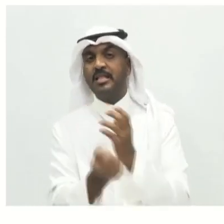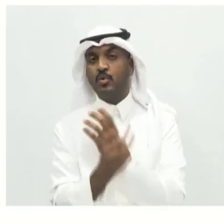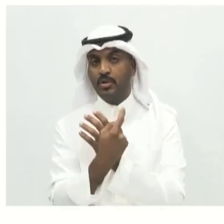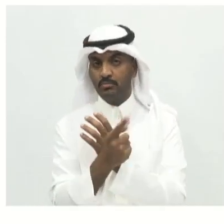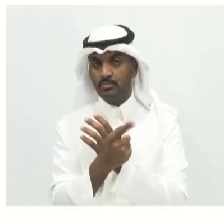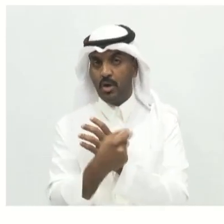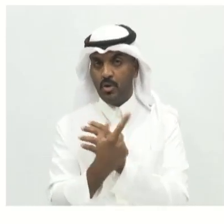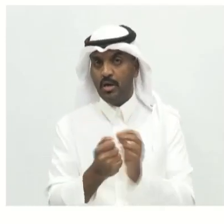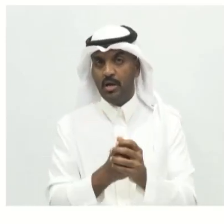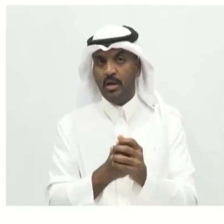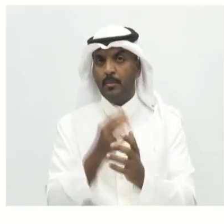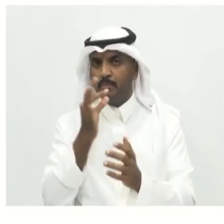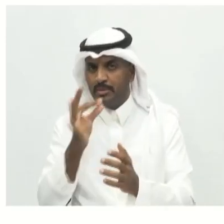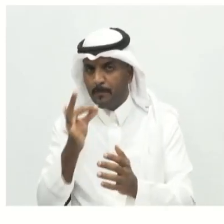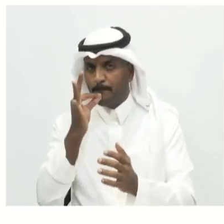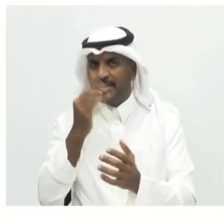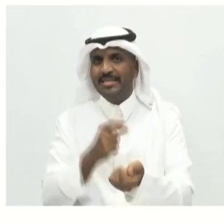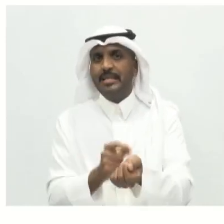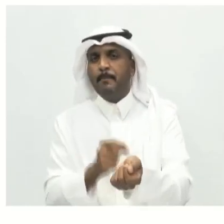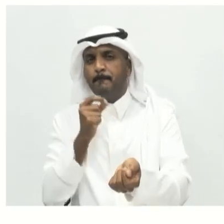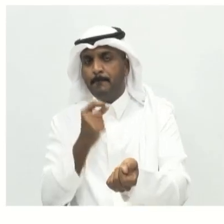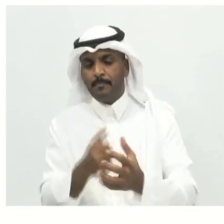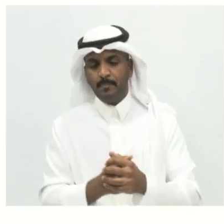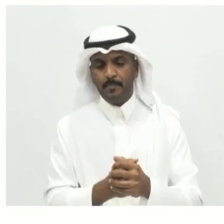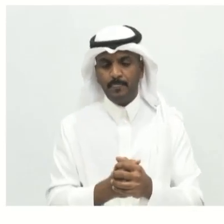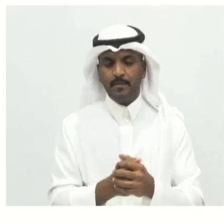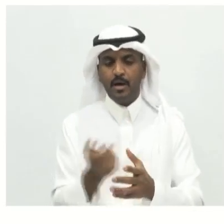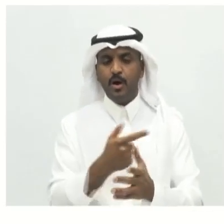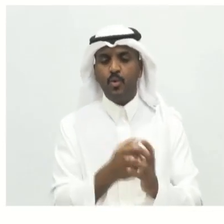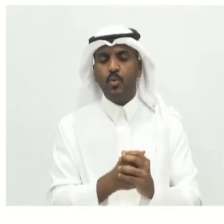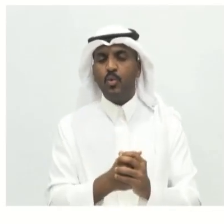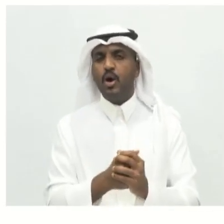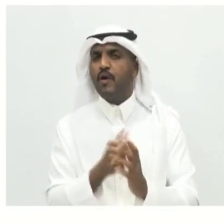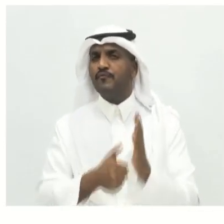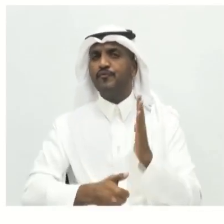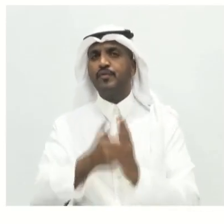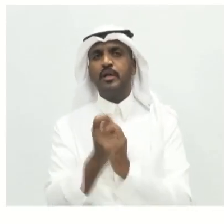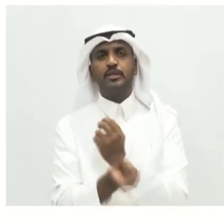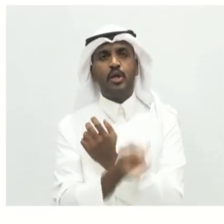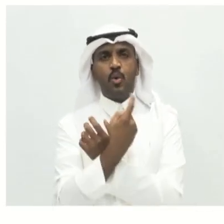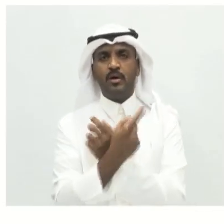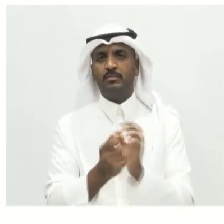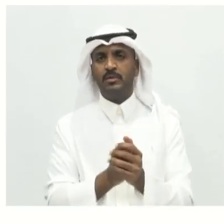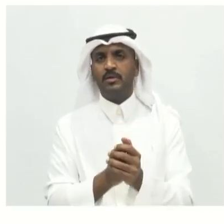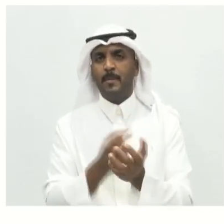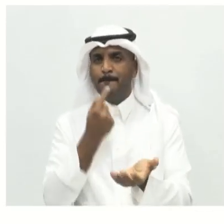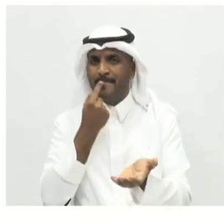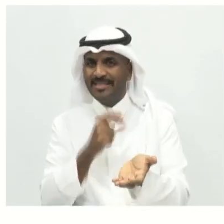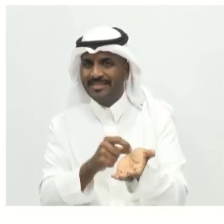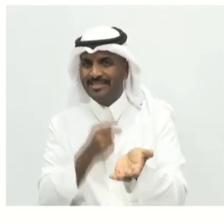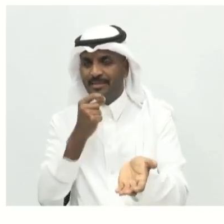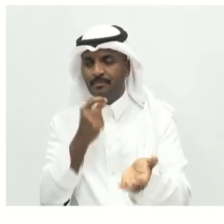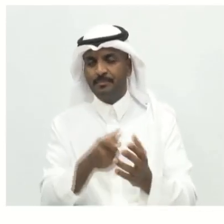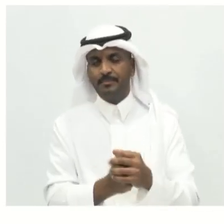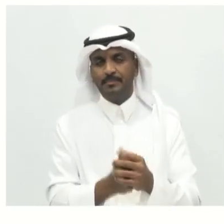به الحجامه او هو من امثل دوائكم اذا